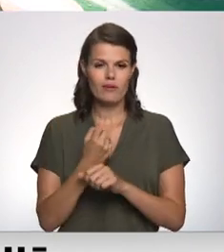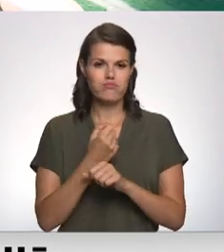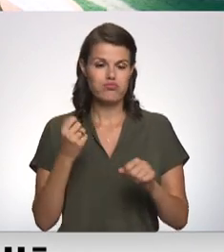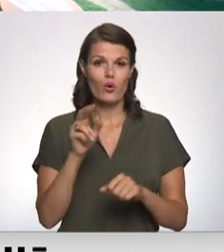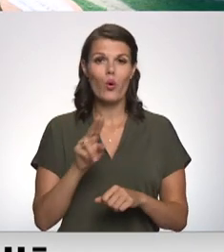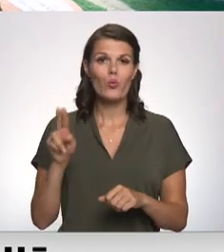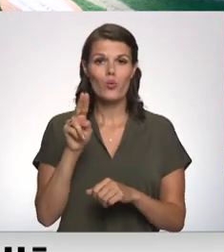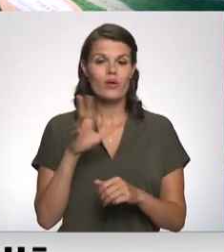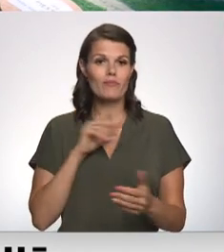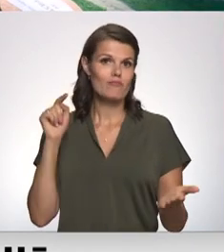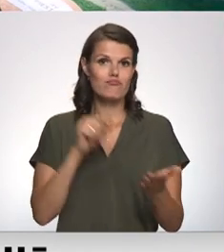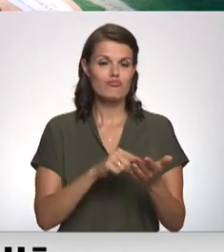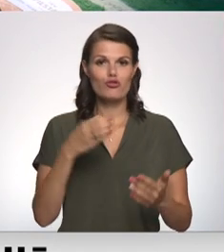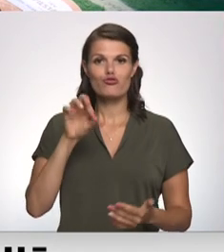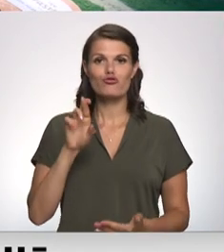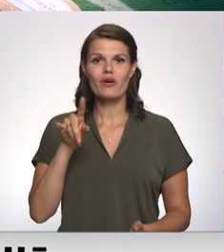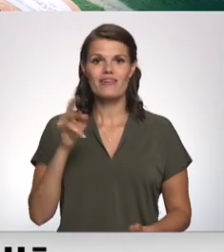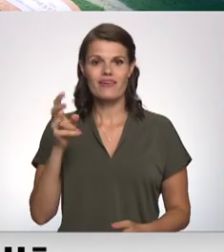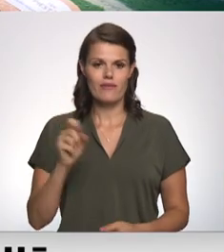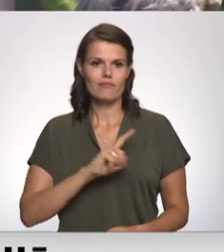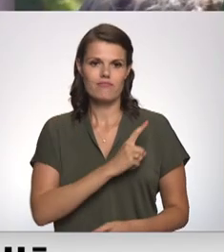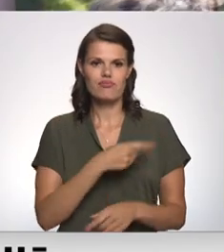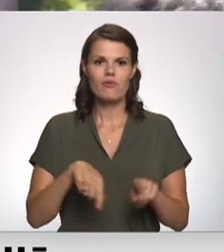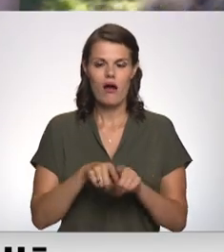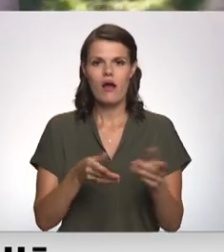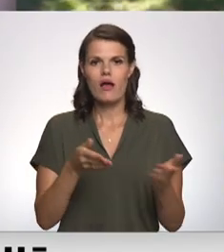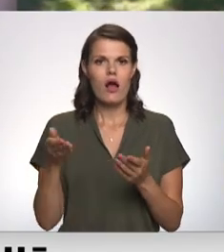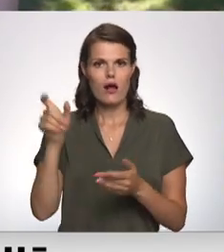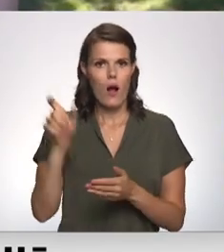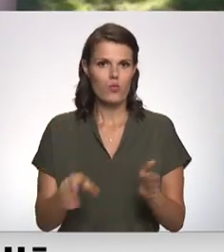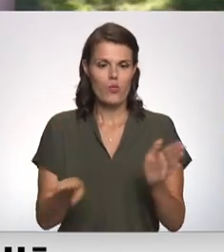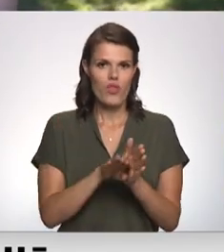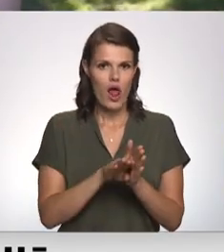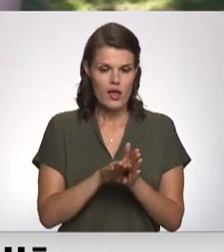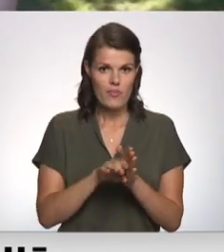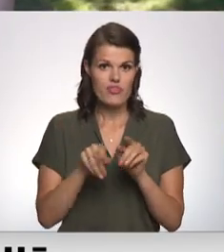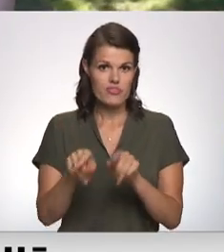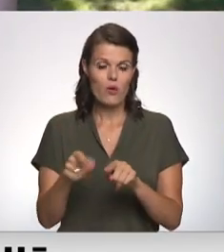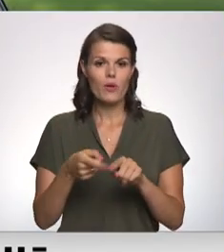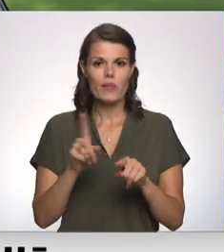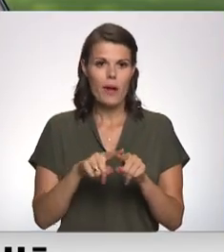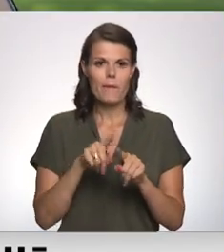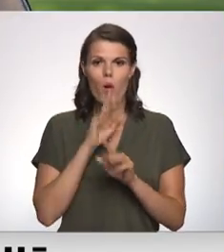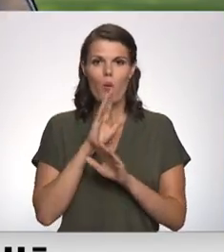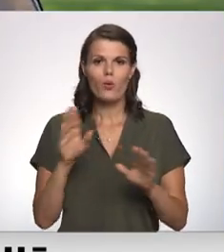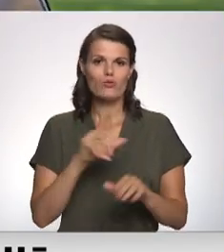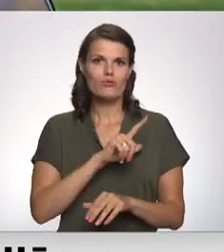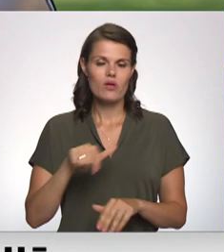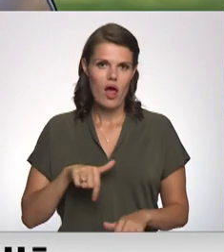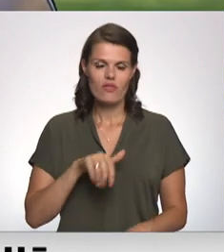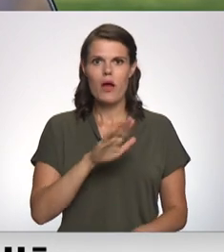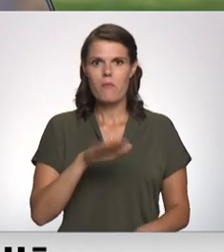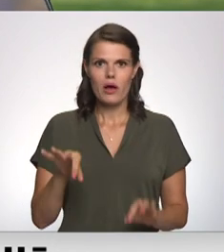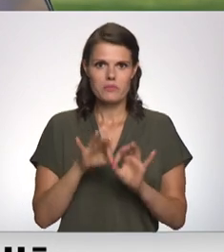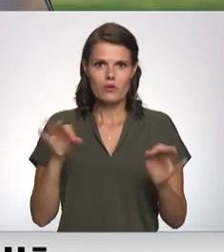jūnijā tika raidītas uz Čortkivu, fiziski ievainoja arī kādu no nometnes dalībniekiem. Tāpēc klusums Latvijā bērni